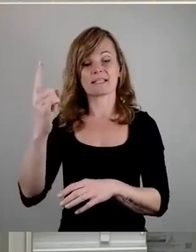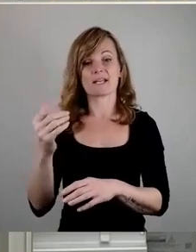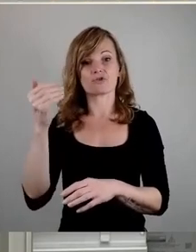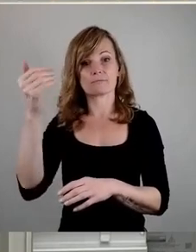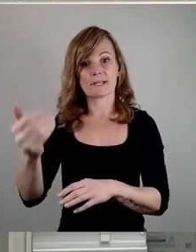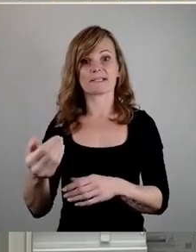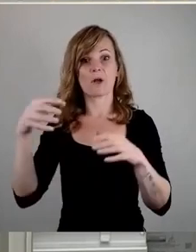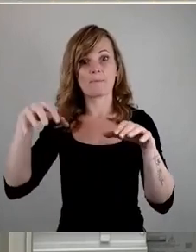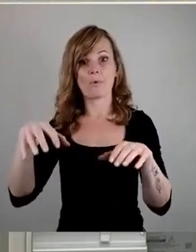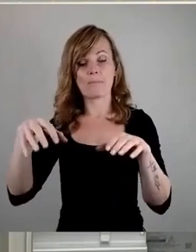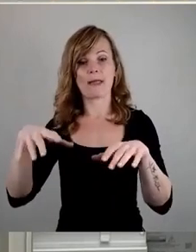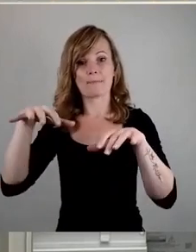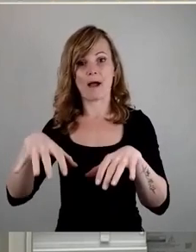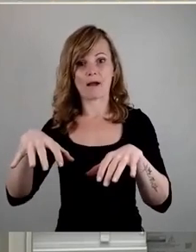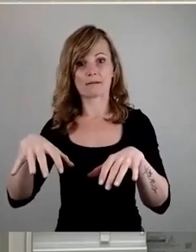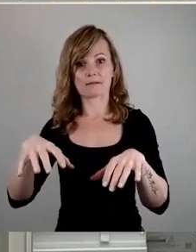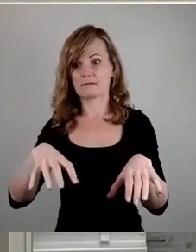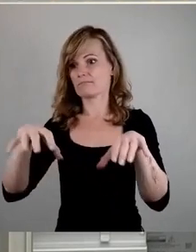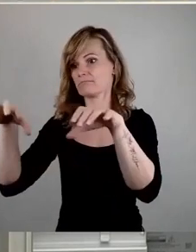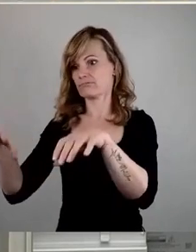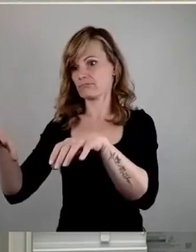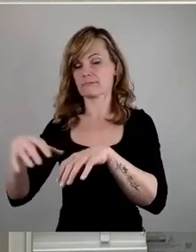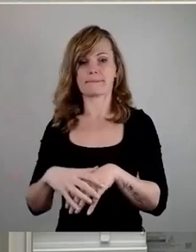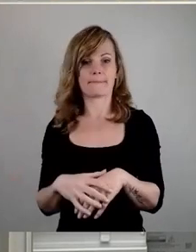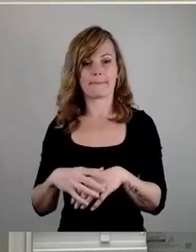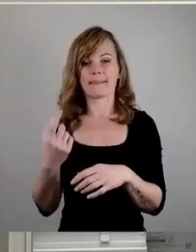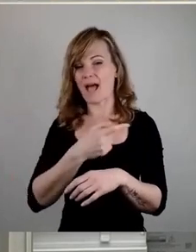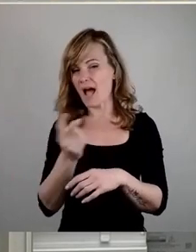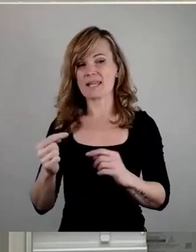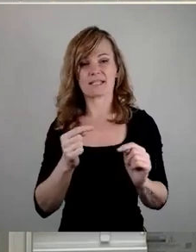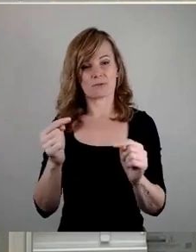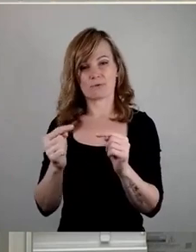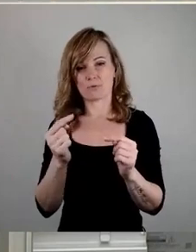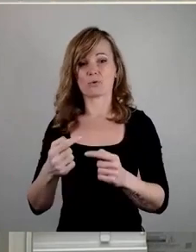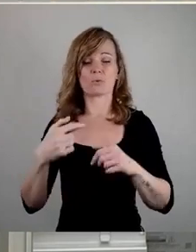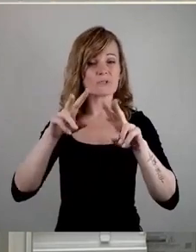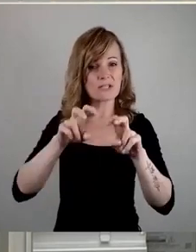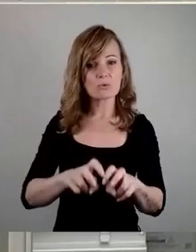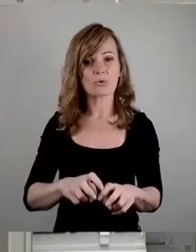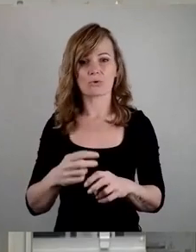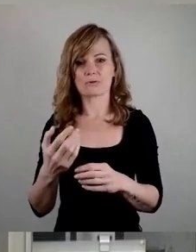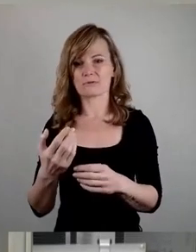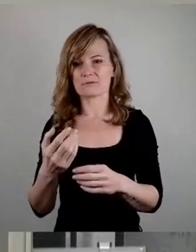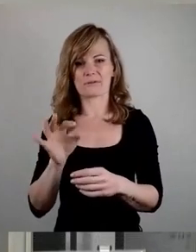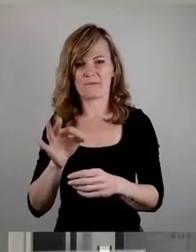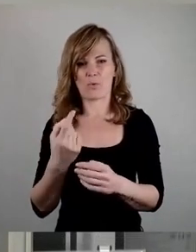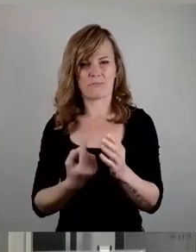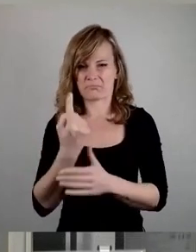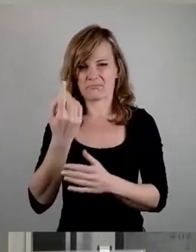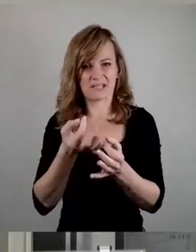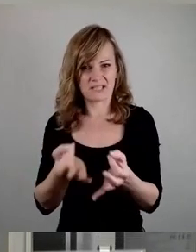daneben kommt. So, das heißt, all diese ganzen Diskussionen, diese ganzen Untersuchungen, die waren alle für die Katz. Wir haben alle